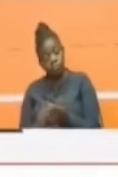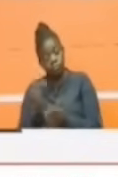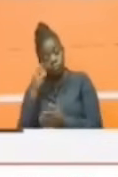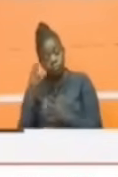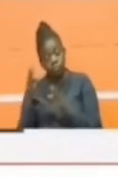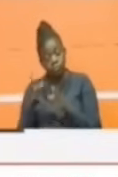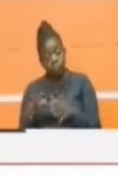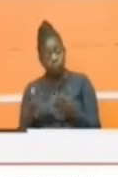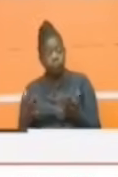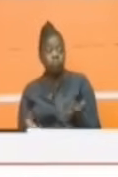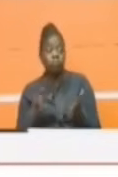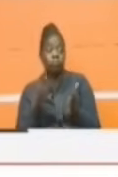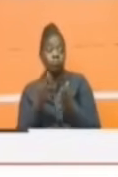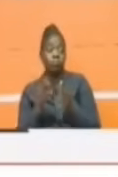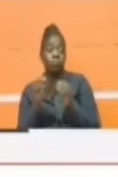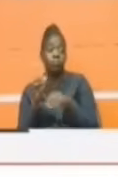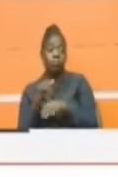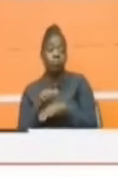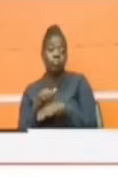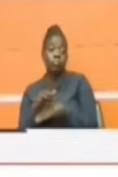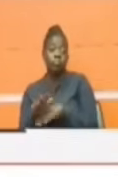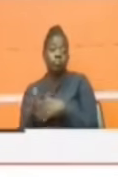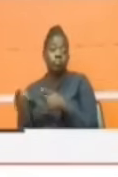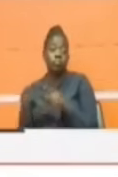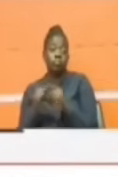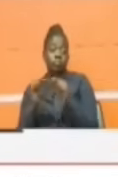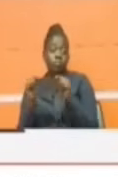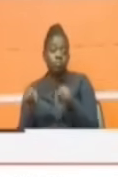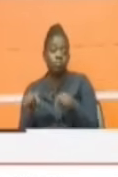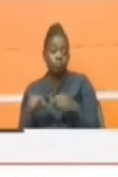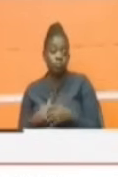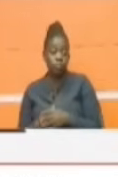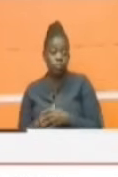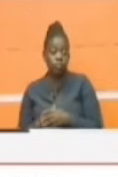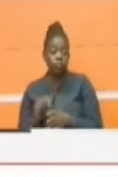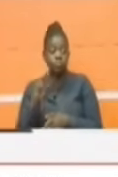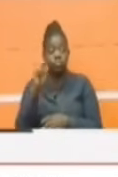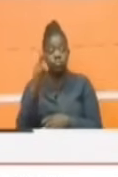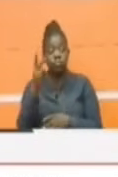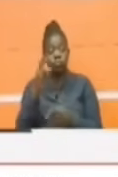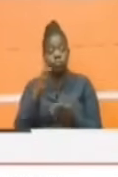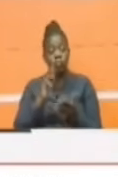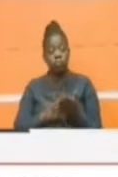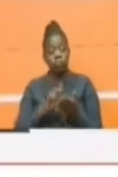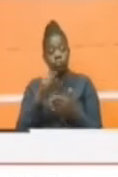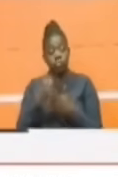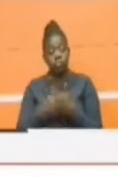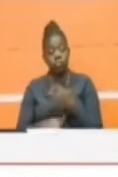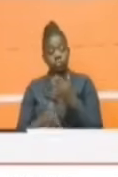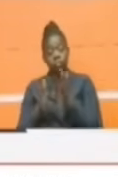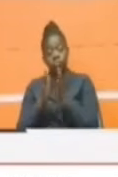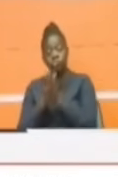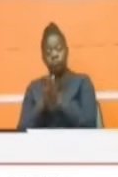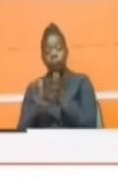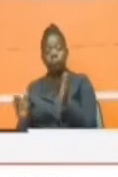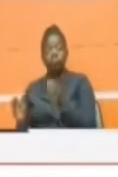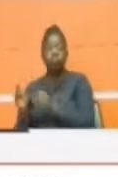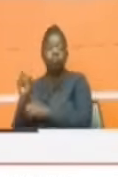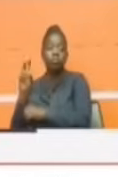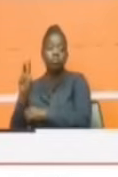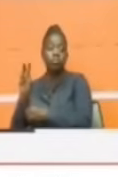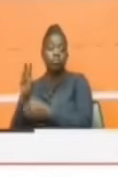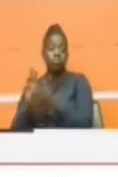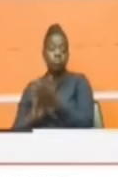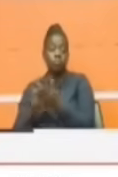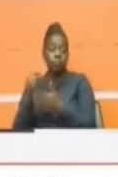Group. Actually video zezo bayina zisindika okuva n'olunaku olwaliro nga 2 May okutuuka nga 12